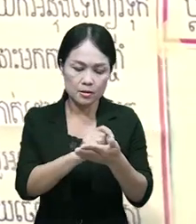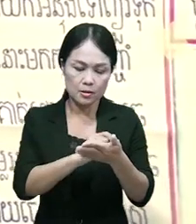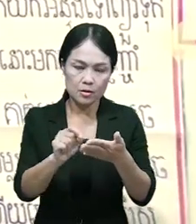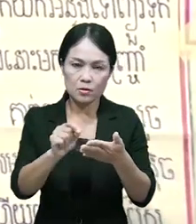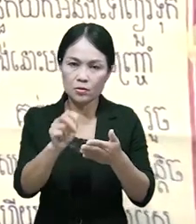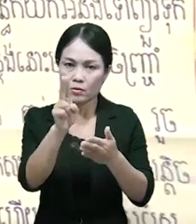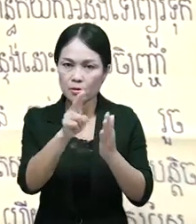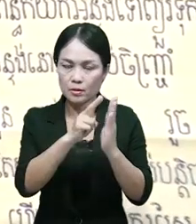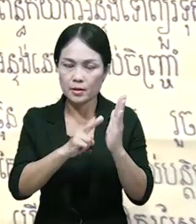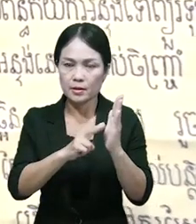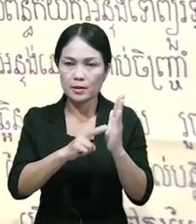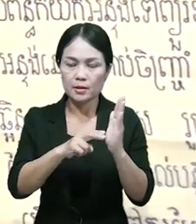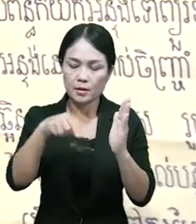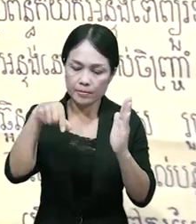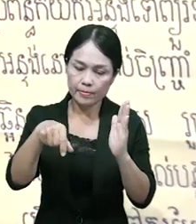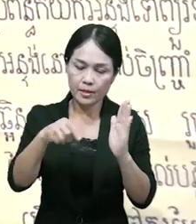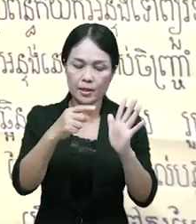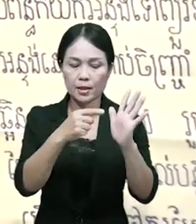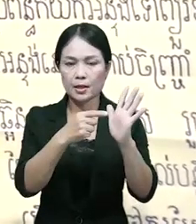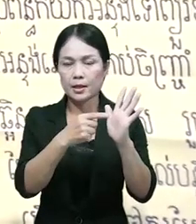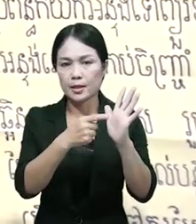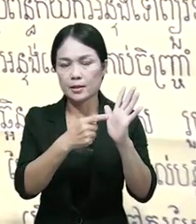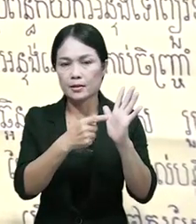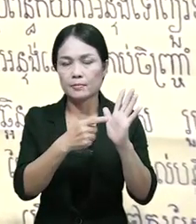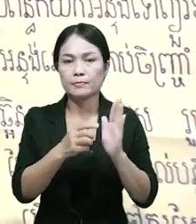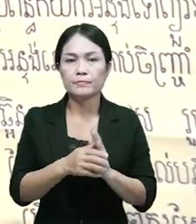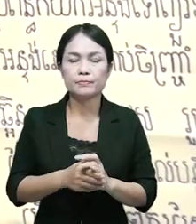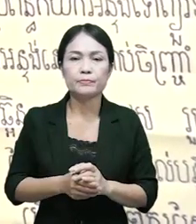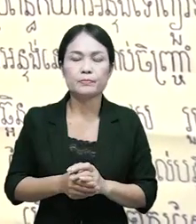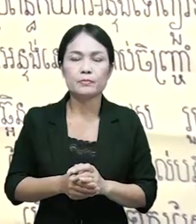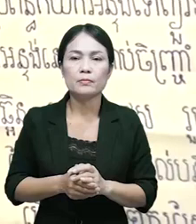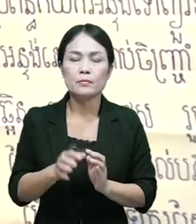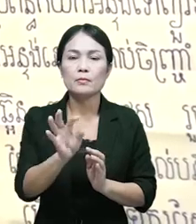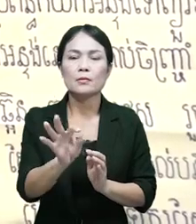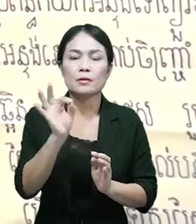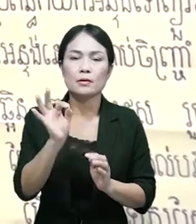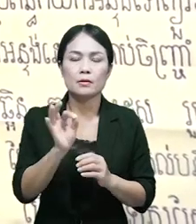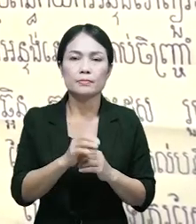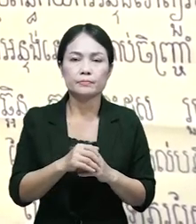ហើយដាក់ព្រះថាកិណាកូនណាចាញ់អីទៀតកូនរក